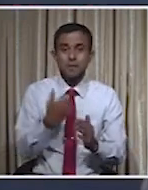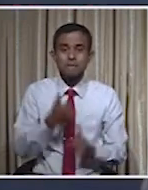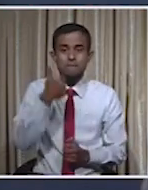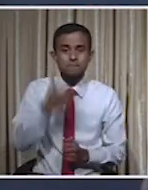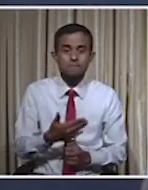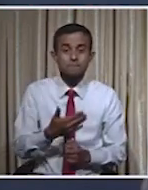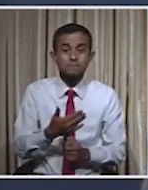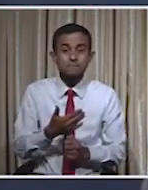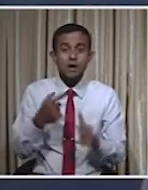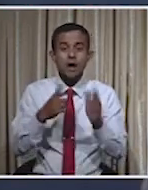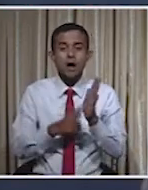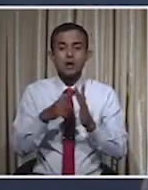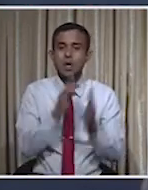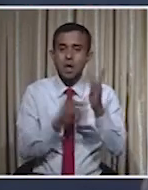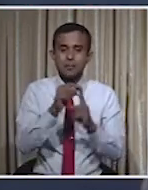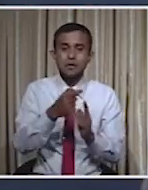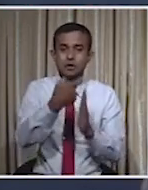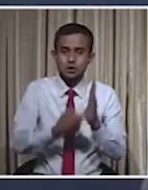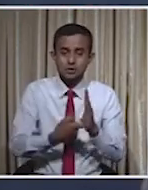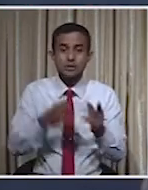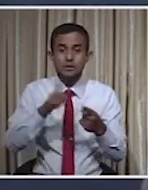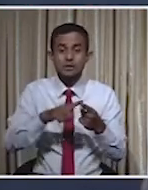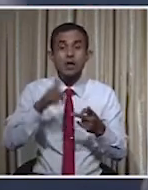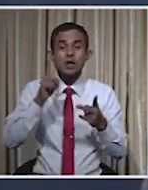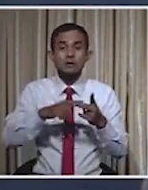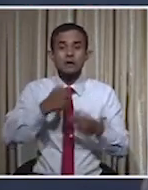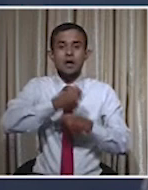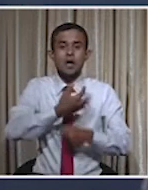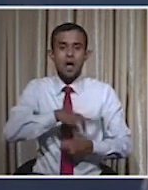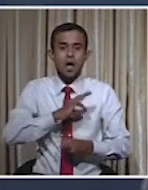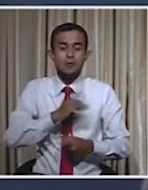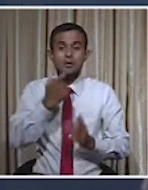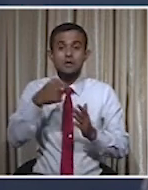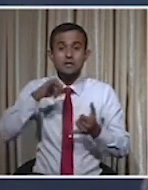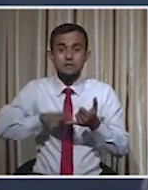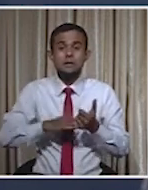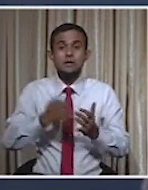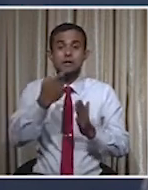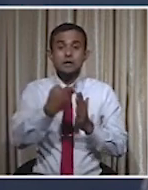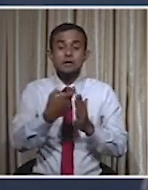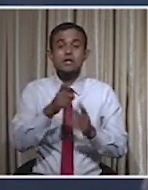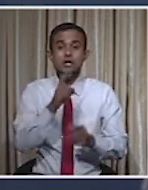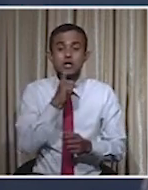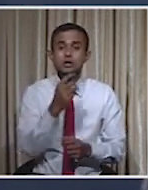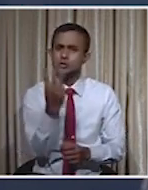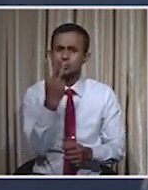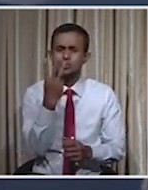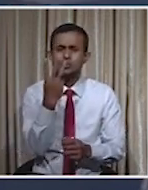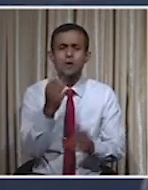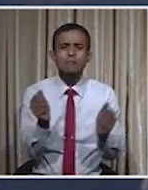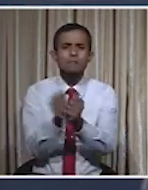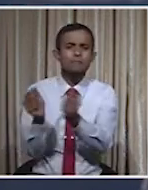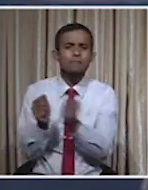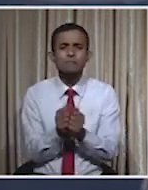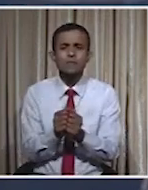අලි සබ්බි අමුතුමාගේ නීතිය එක තමයි අධික නැමුතුමාගේ නීතිය දෙවෙනි එක ඥානසාරගේ නීතිය දැන් සරත් විරසේරගේ මහත්තයා මේ නීති තුනෙන් මොන නීතියද මේ තුනෙන් ක්‍රියාත්මක කළාද